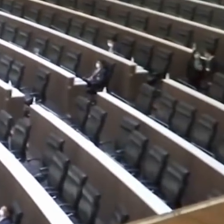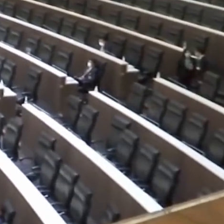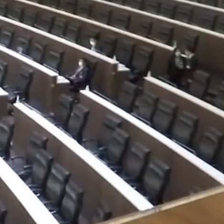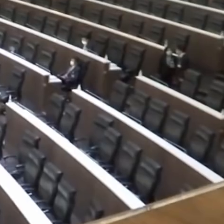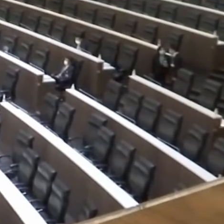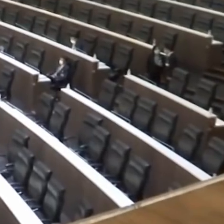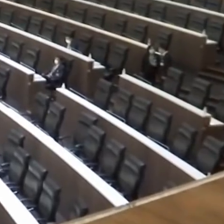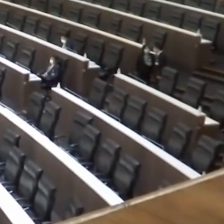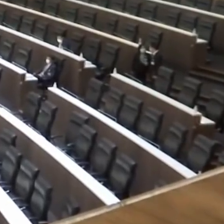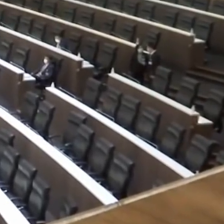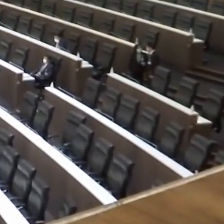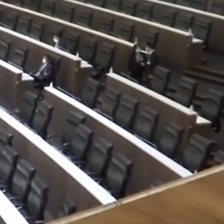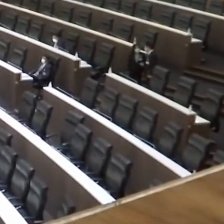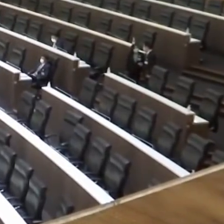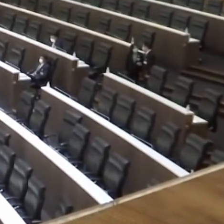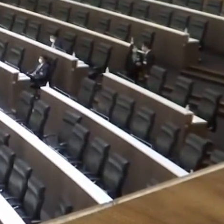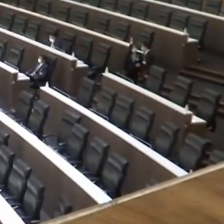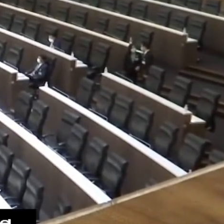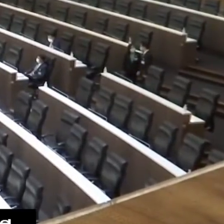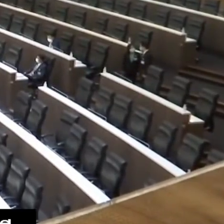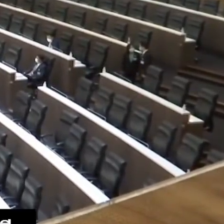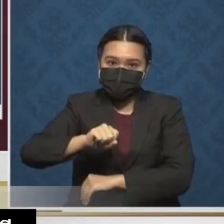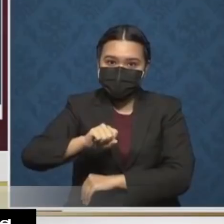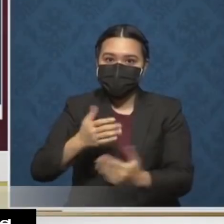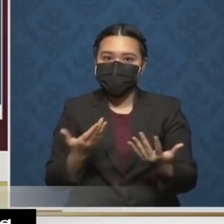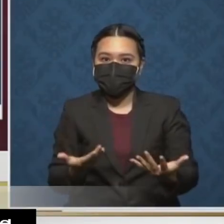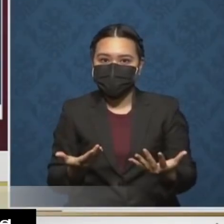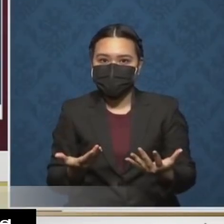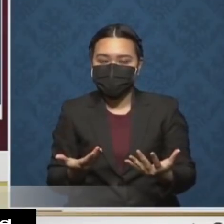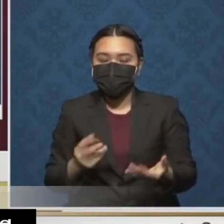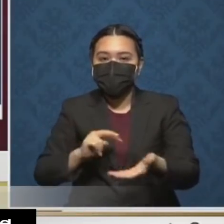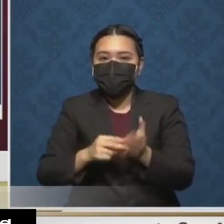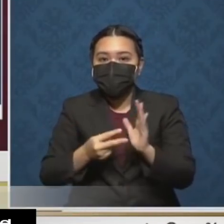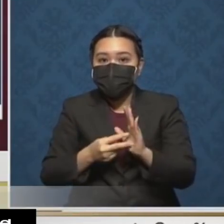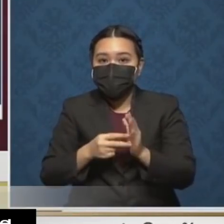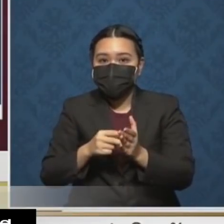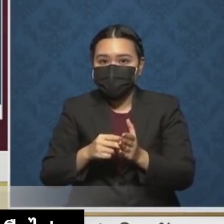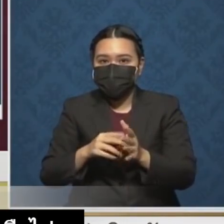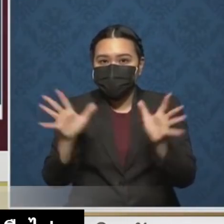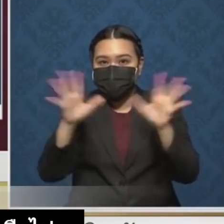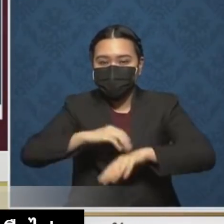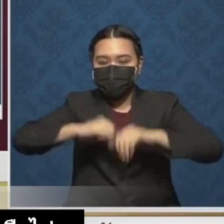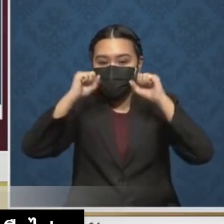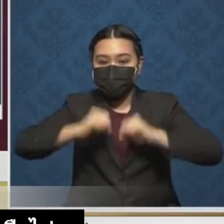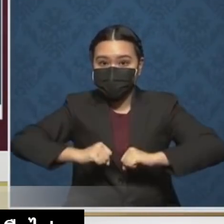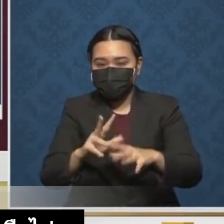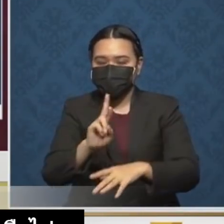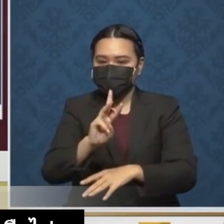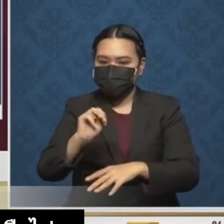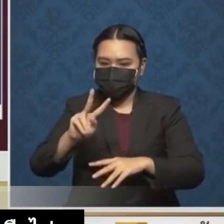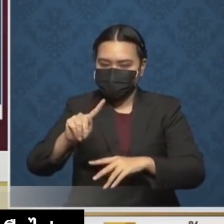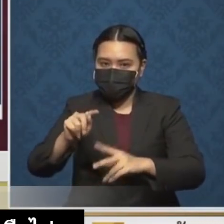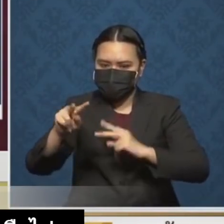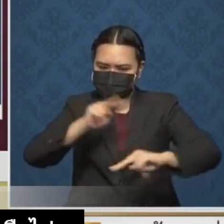ที่เป็นอำนาจเต็มของนายกรัฐมนตรีอะไรก็เกิดขึ้นได้แบบนี้คือการเซ็นเช็คเปล่าให้กับนายกรัฐมนตรีโดยที่ไม่ได้มีการตรวจสอบอย่